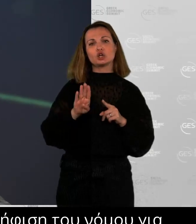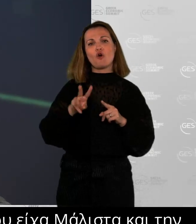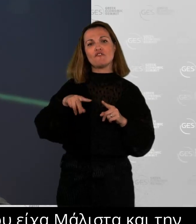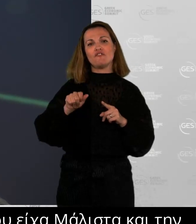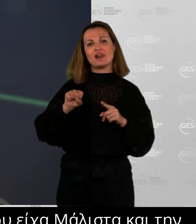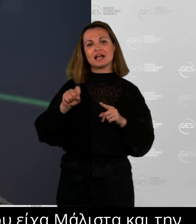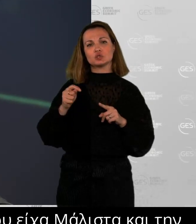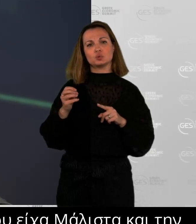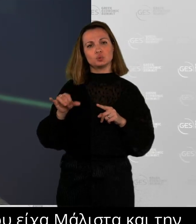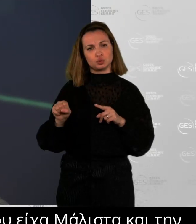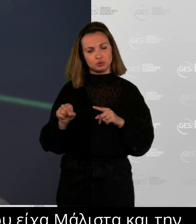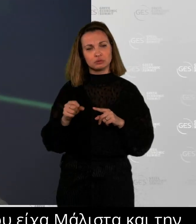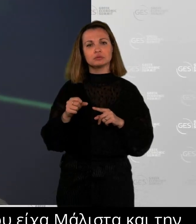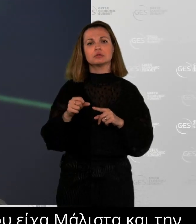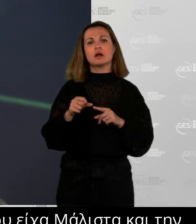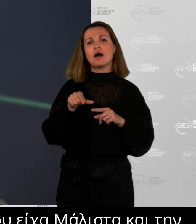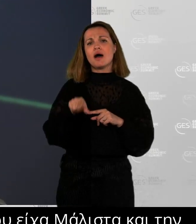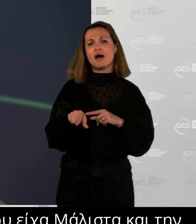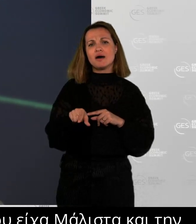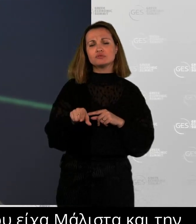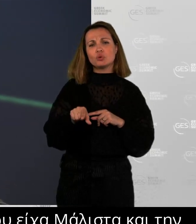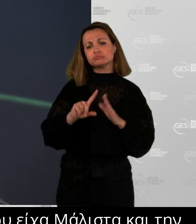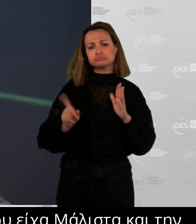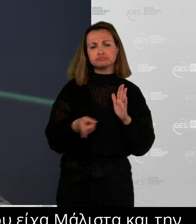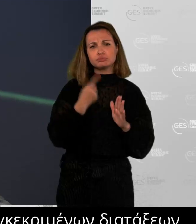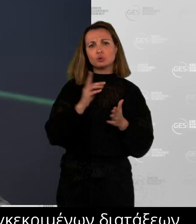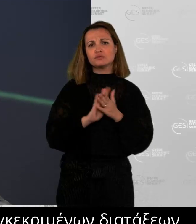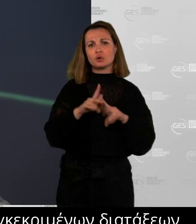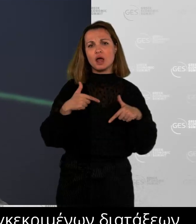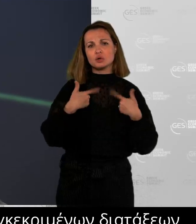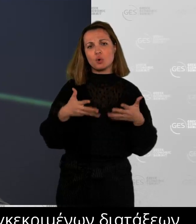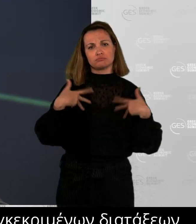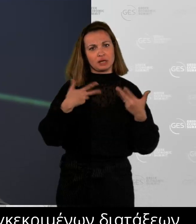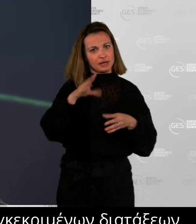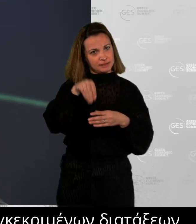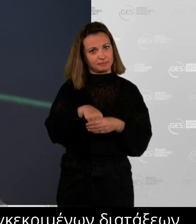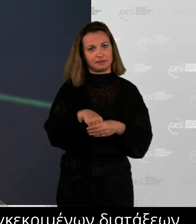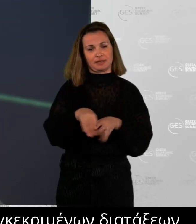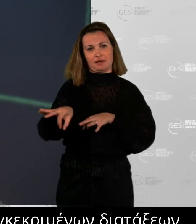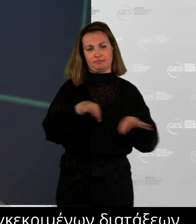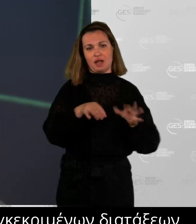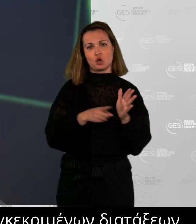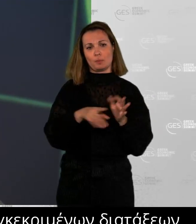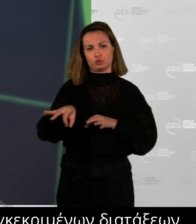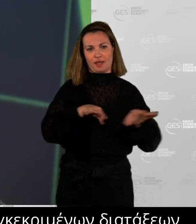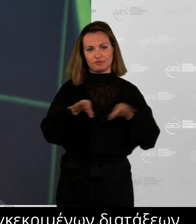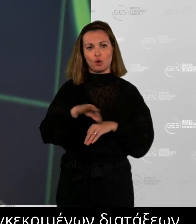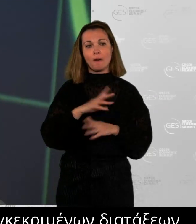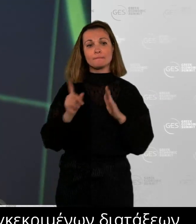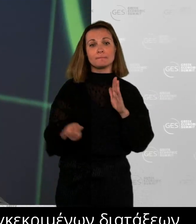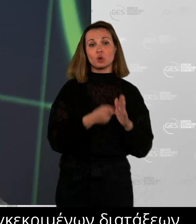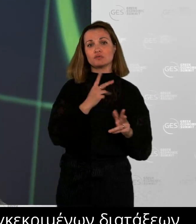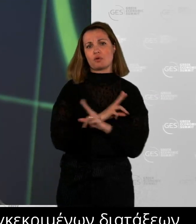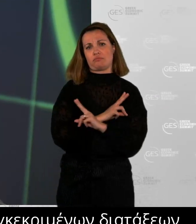των συγκεκριμένων διατάξεων και ολόκληρου του νομοσχεδίου. Νομίζω ότι πλέον έχουμε για πρώτη φορά ένα σαφές,